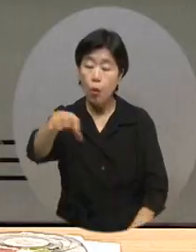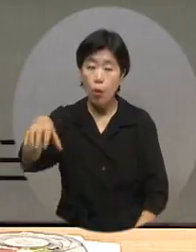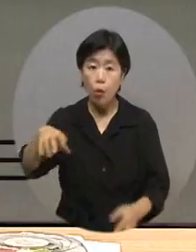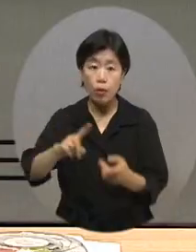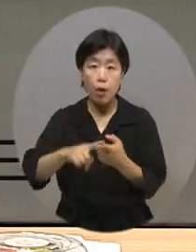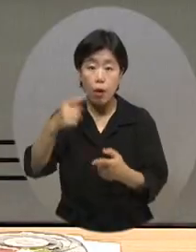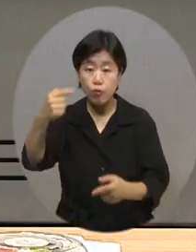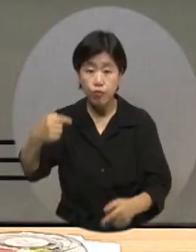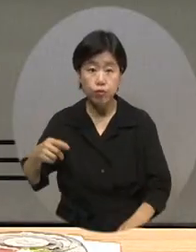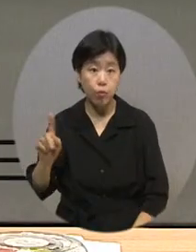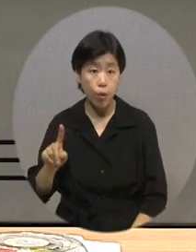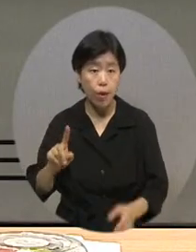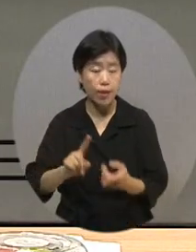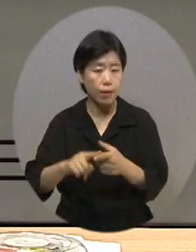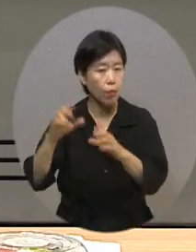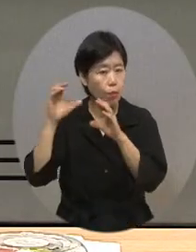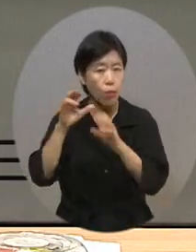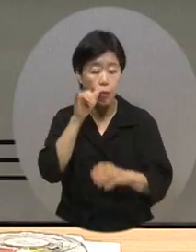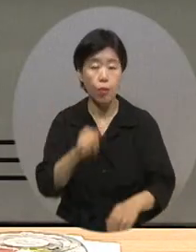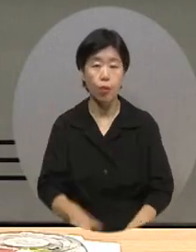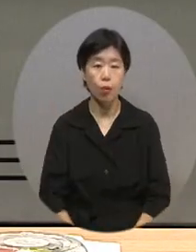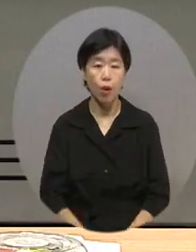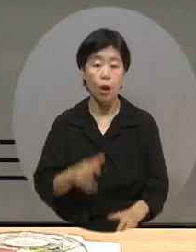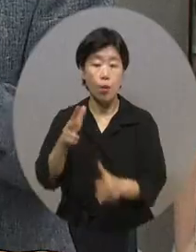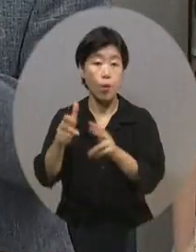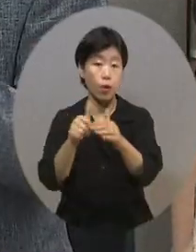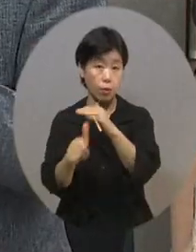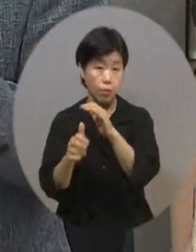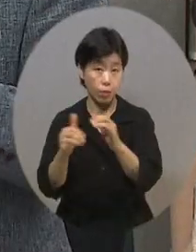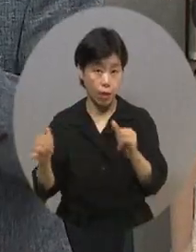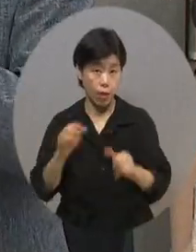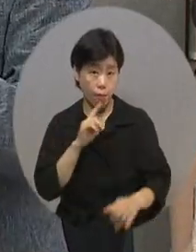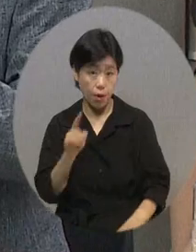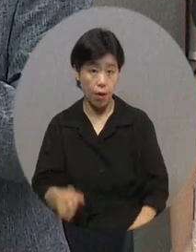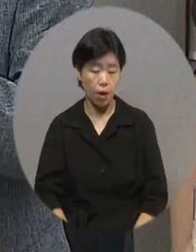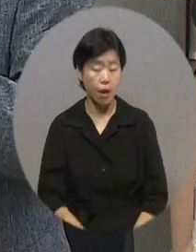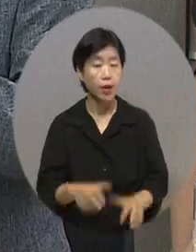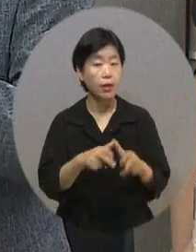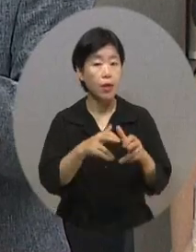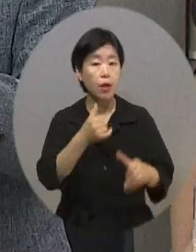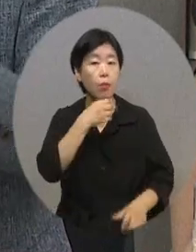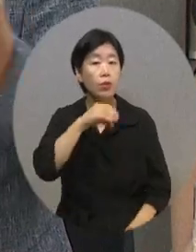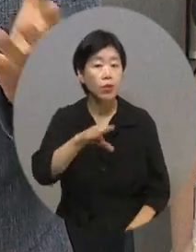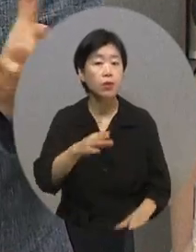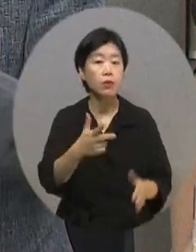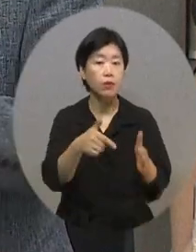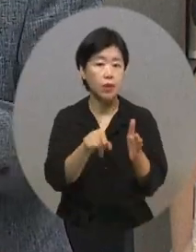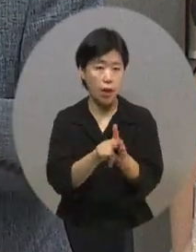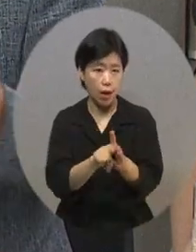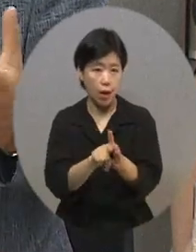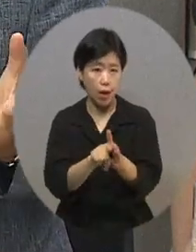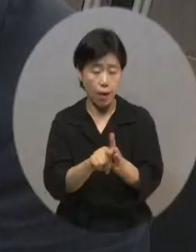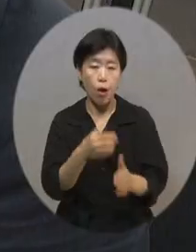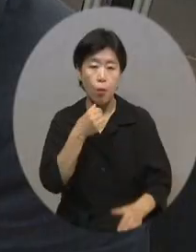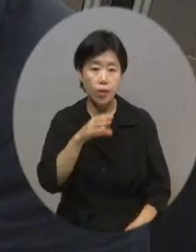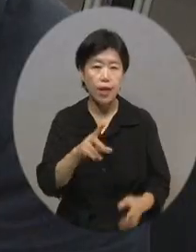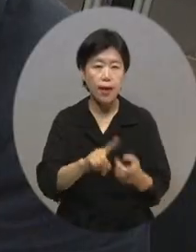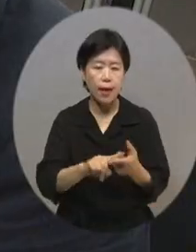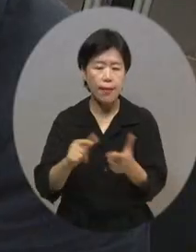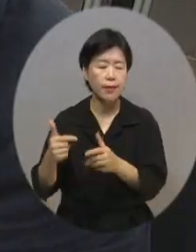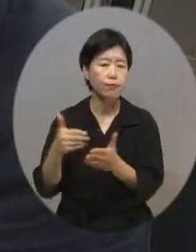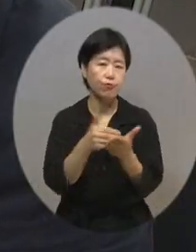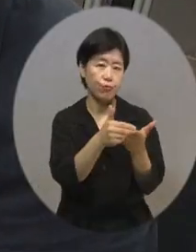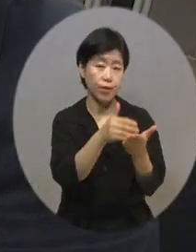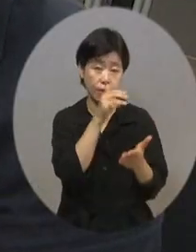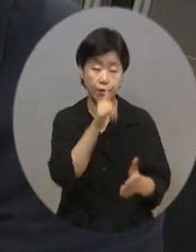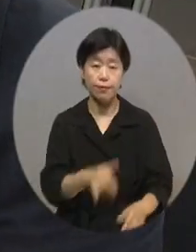자리. 기업 대표들은 장애인들의 경제와 복지를 포괄하는 진정한 생산적 복지에 대한 요구의 목소리를